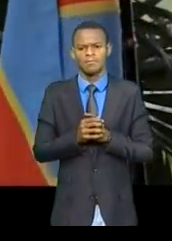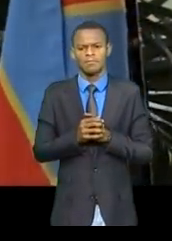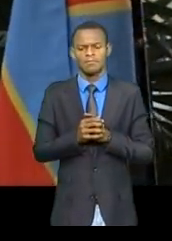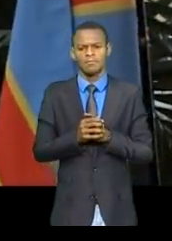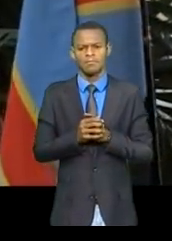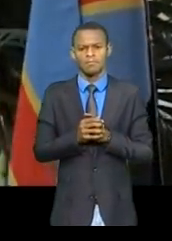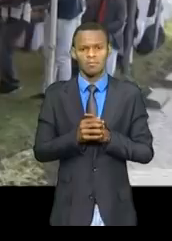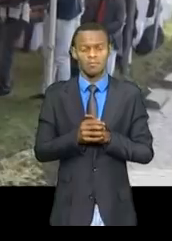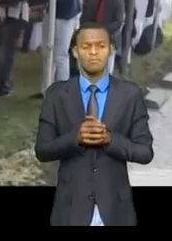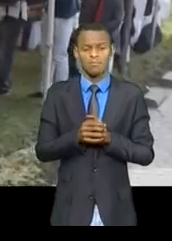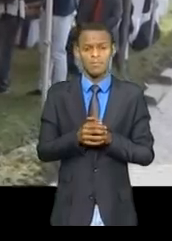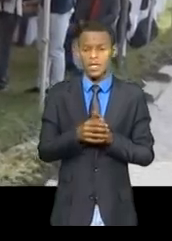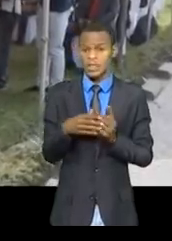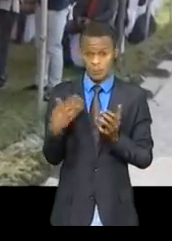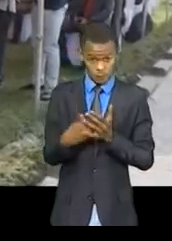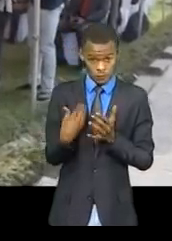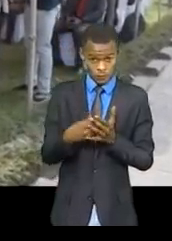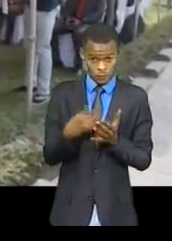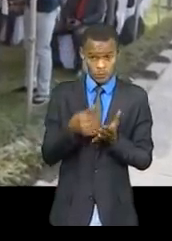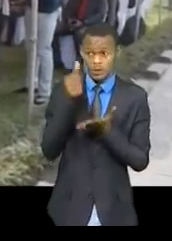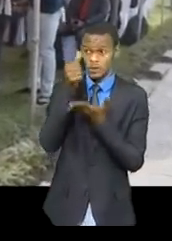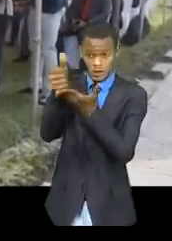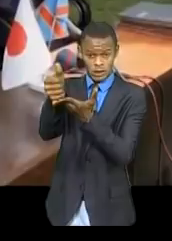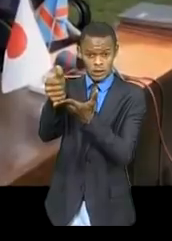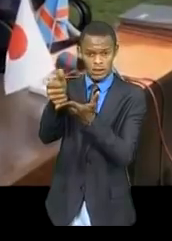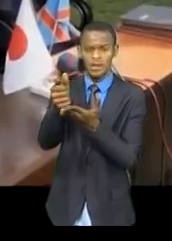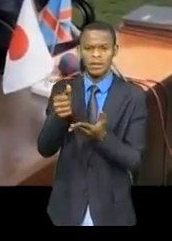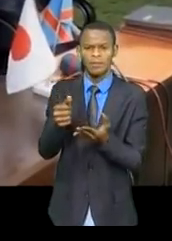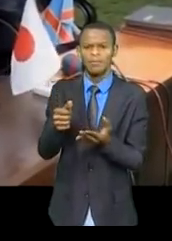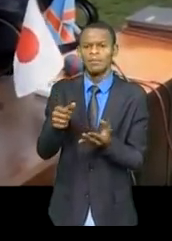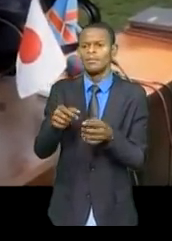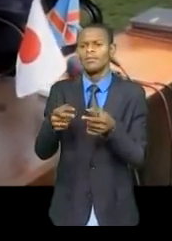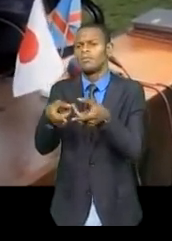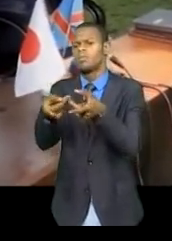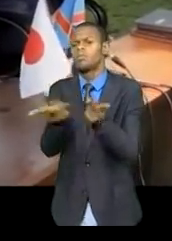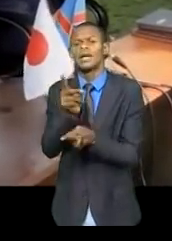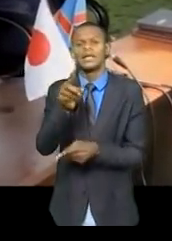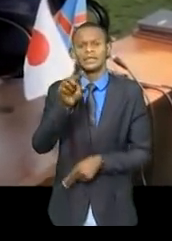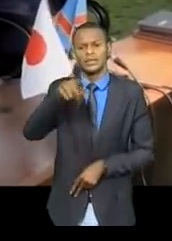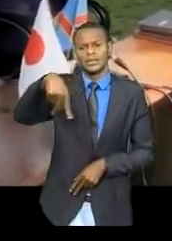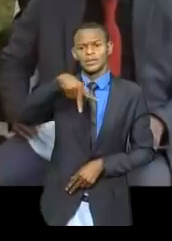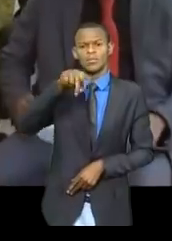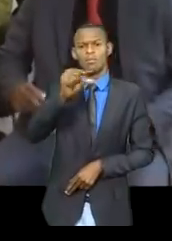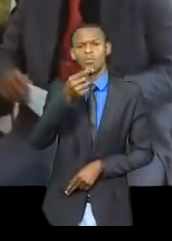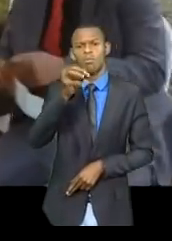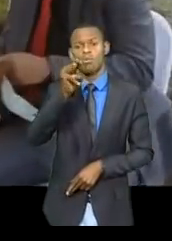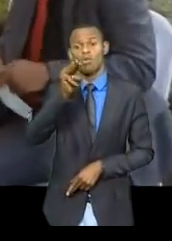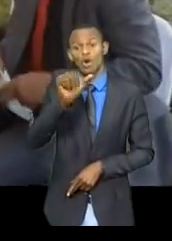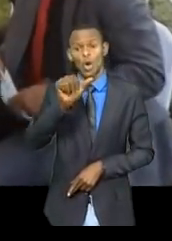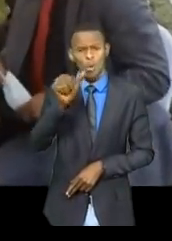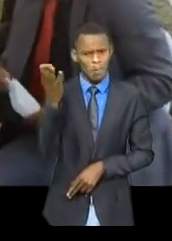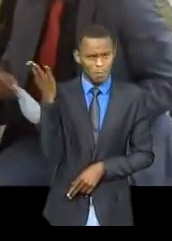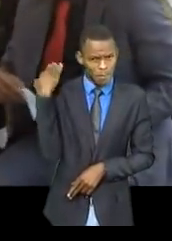une assistance d'urgence en matériel de secours à plus ou moins 6000 ménages sinistrés du volcan de Goma,